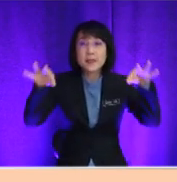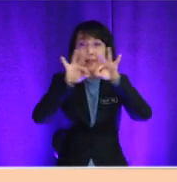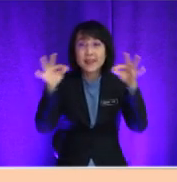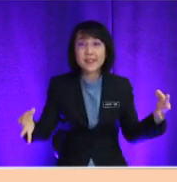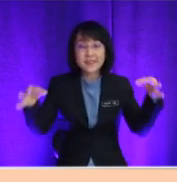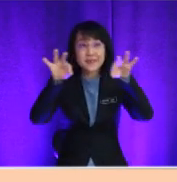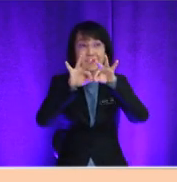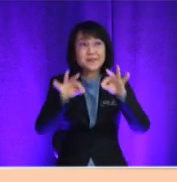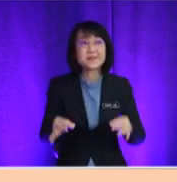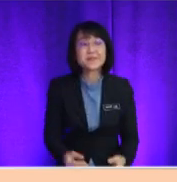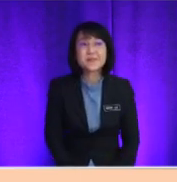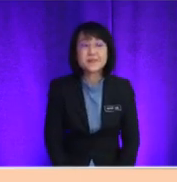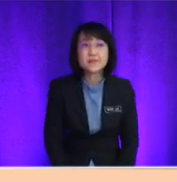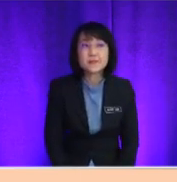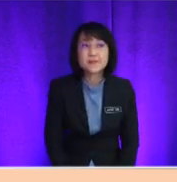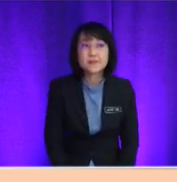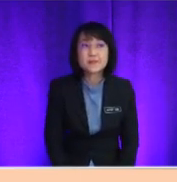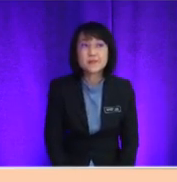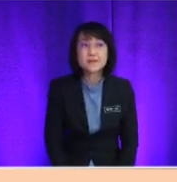kebersihan diri sebenarnya